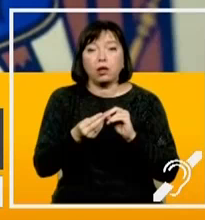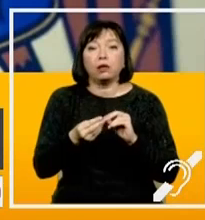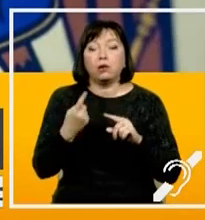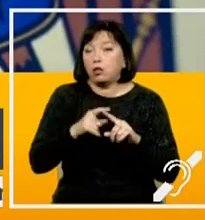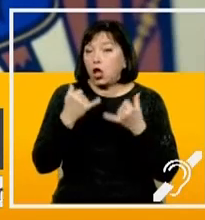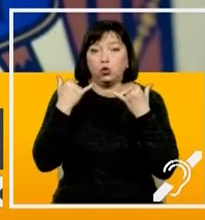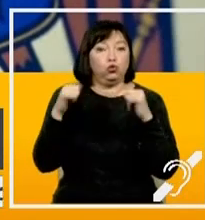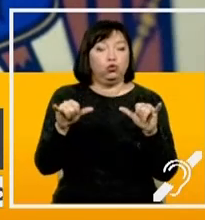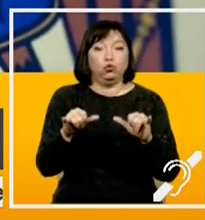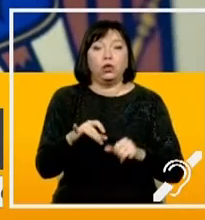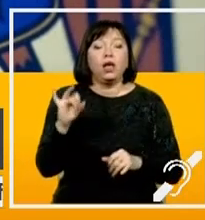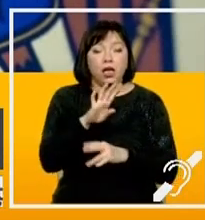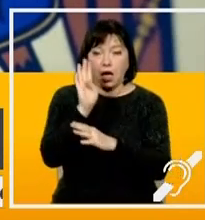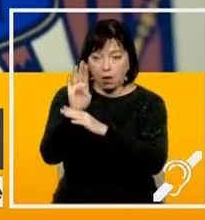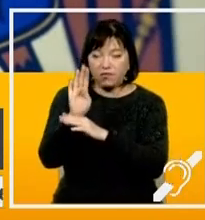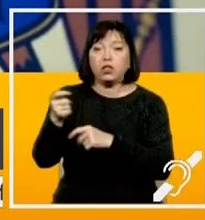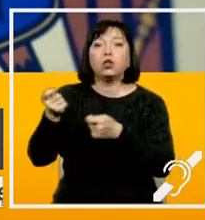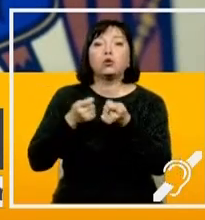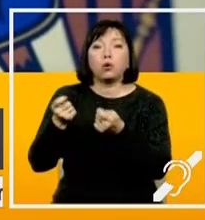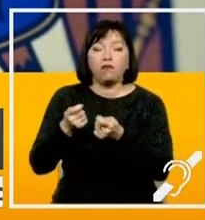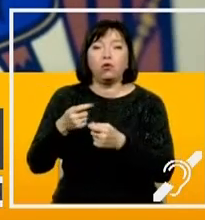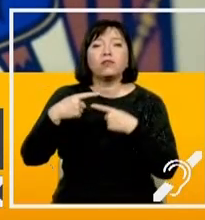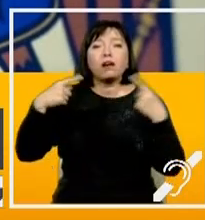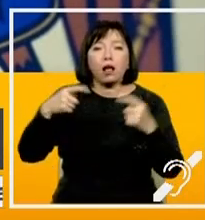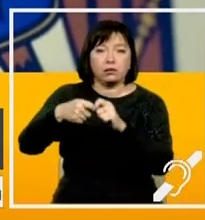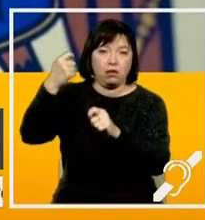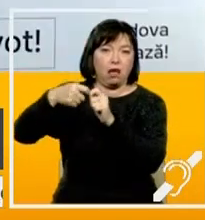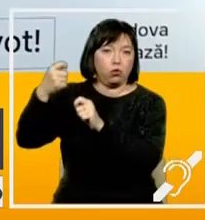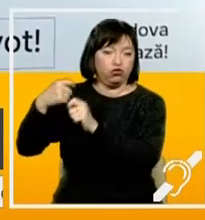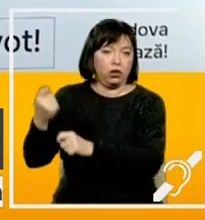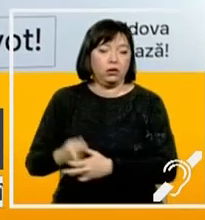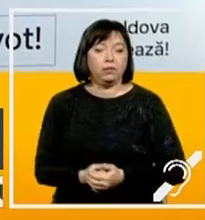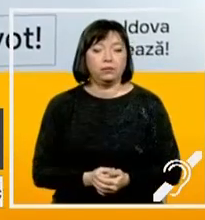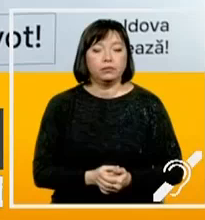un miracol și a acuzat guvernarea de mai multe ilegalități.